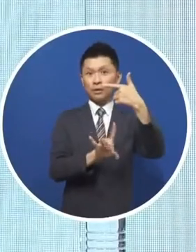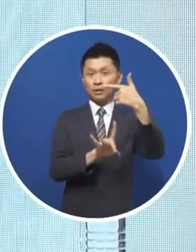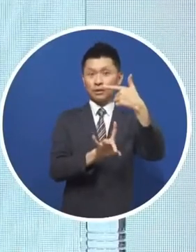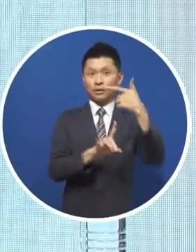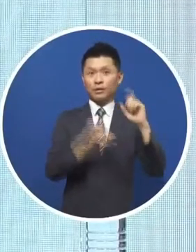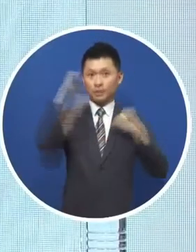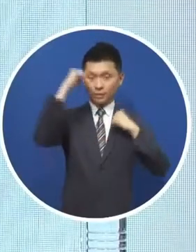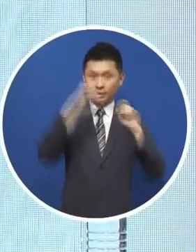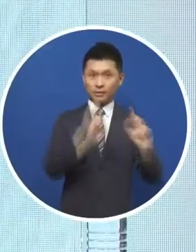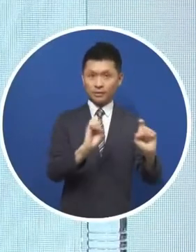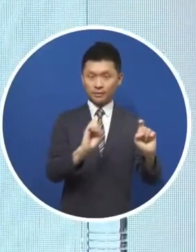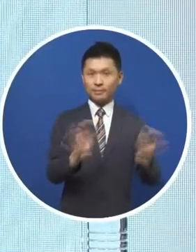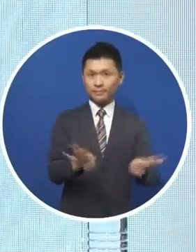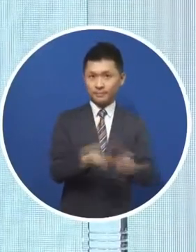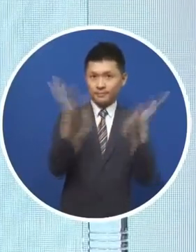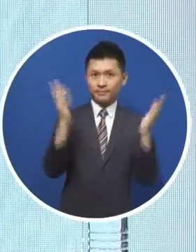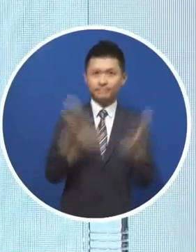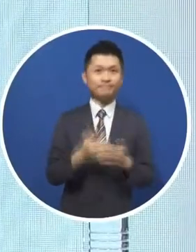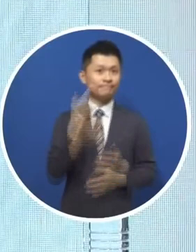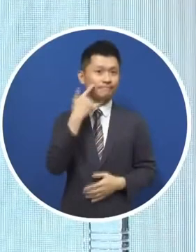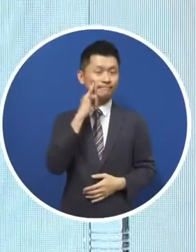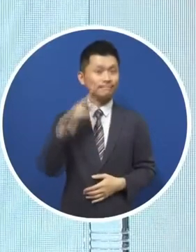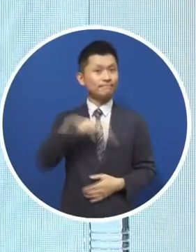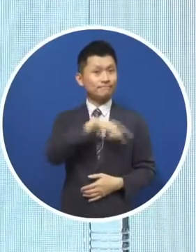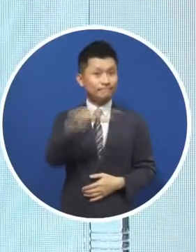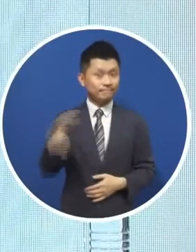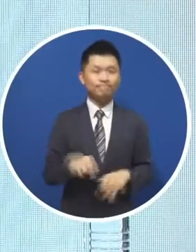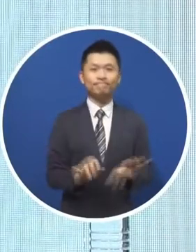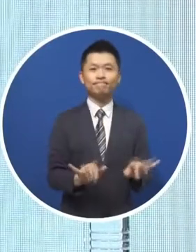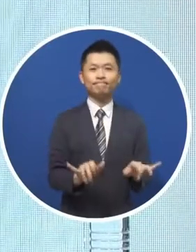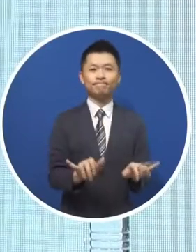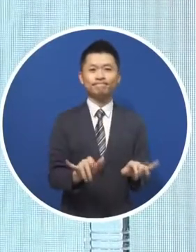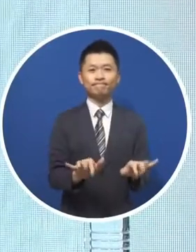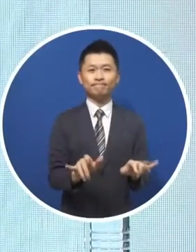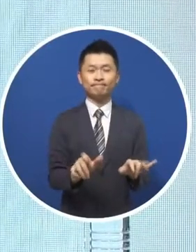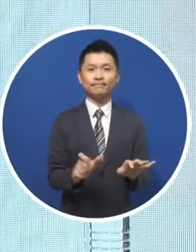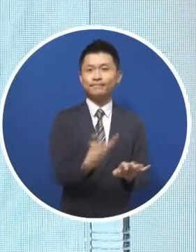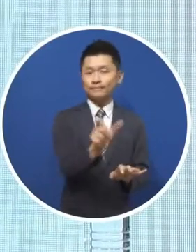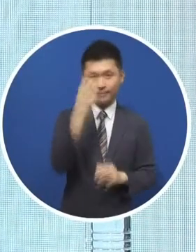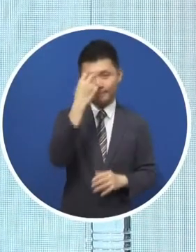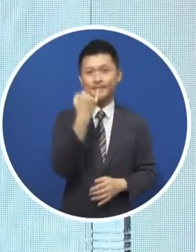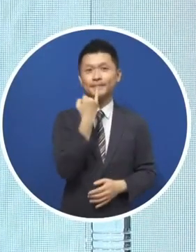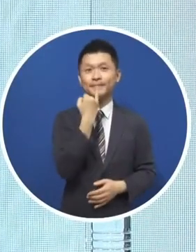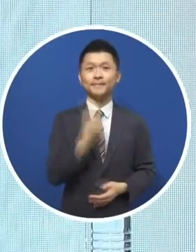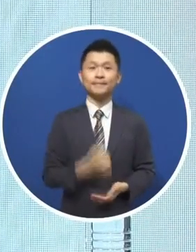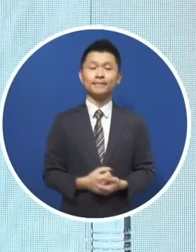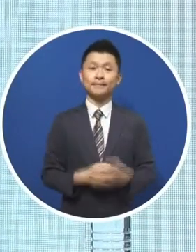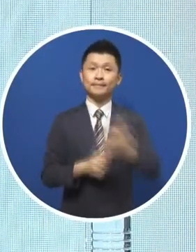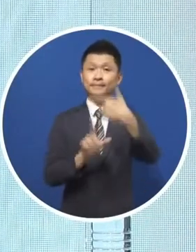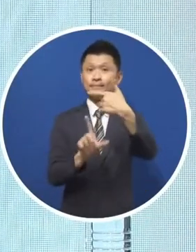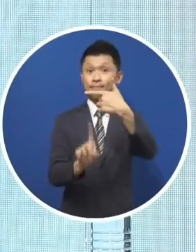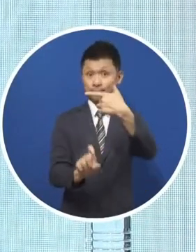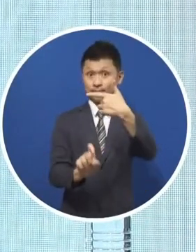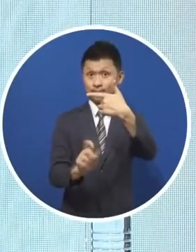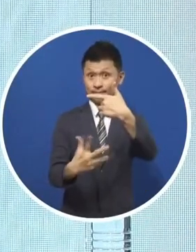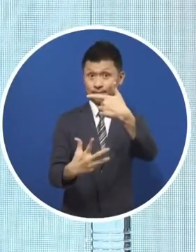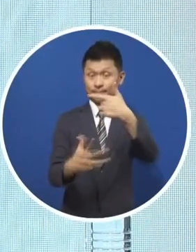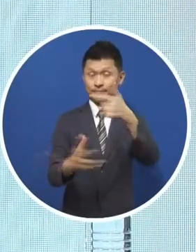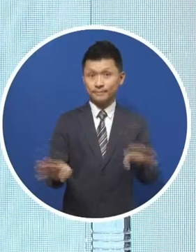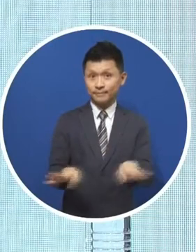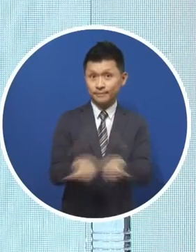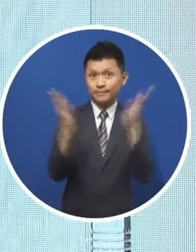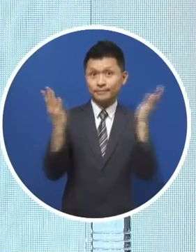始，我们的家长就可以透过这一部分来进行清零的动作。从6月18号开